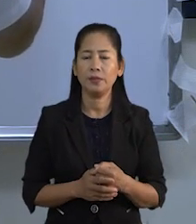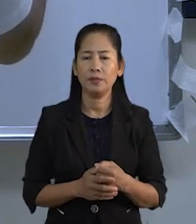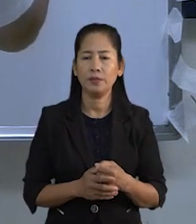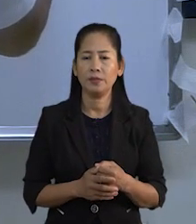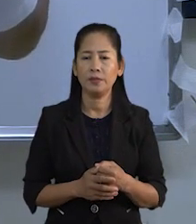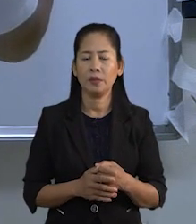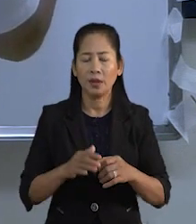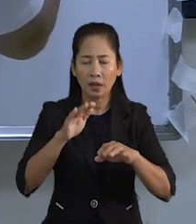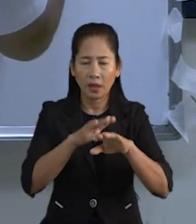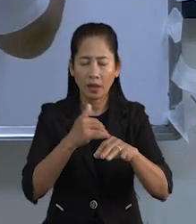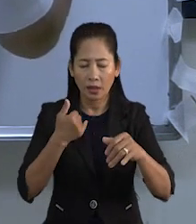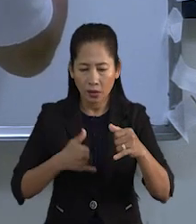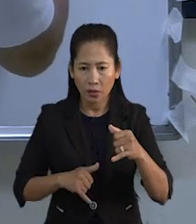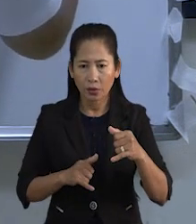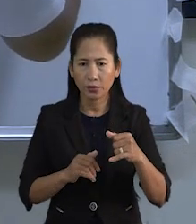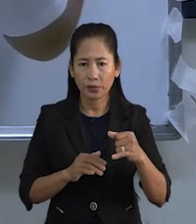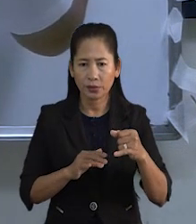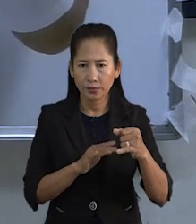ហៅកូ